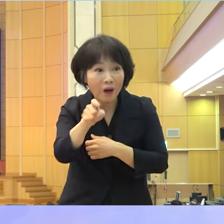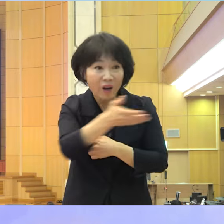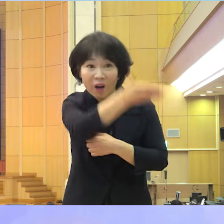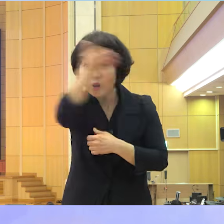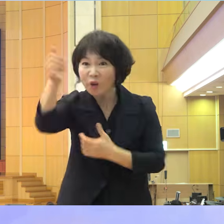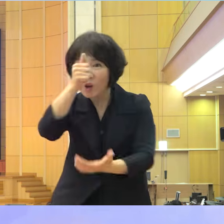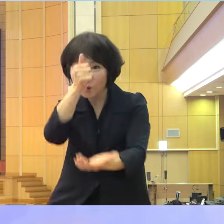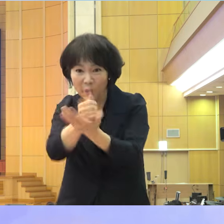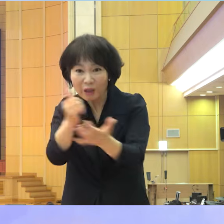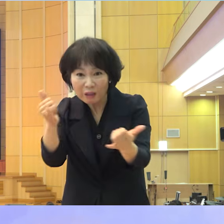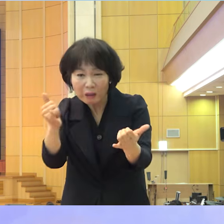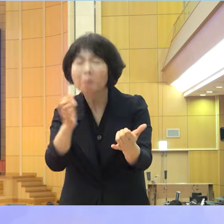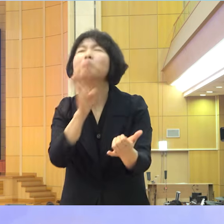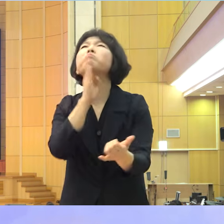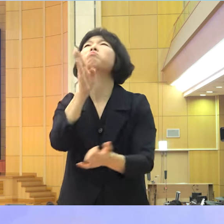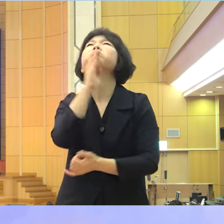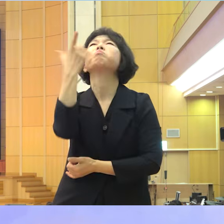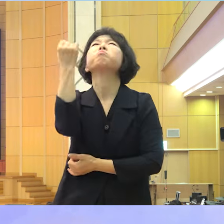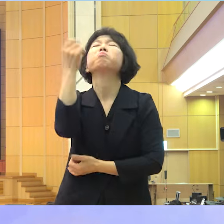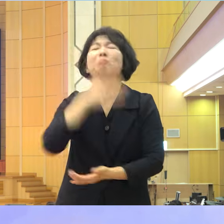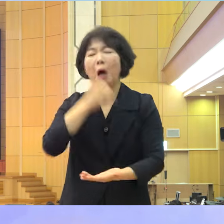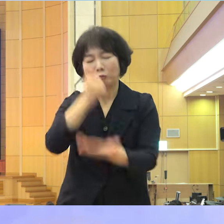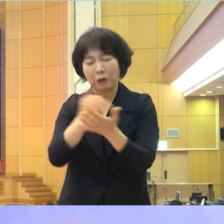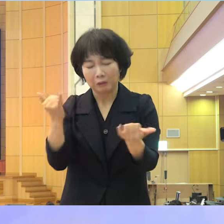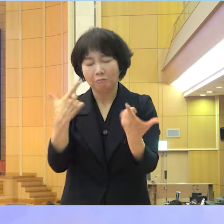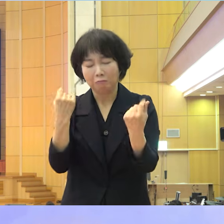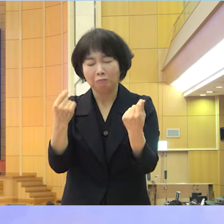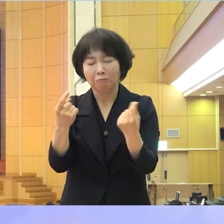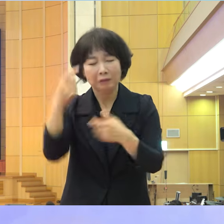그러고 가만히 있으면 죄의 싹은 사망, 죽는 거지.